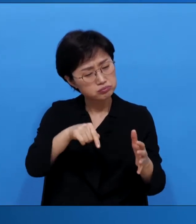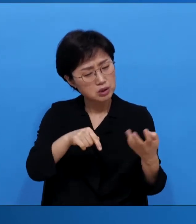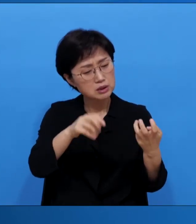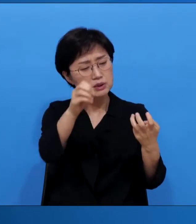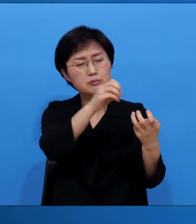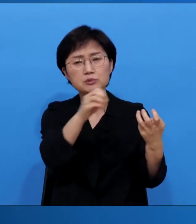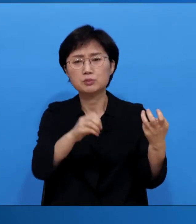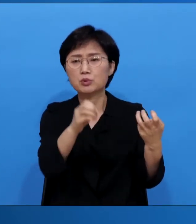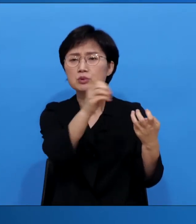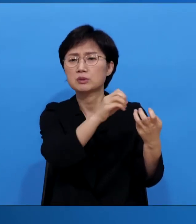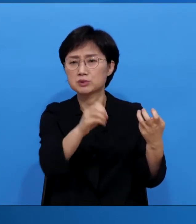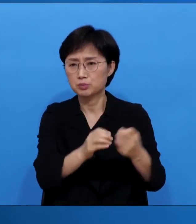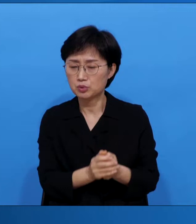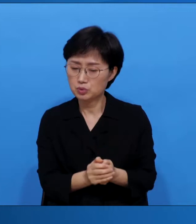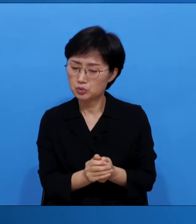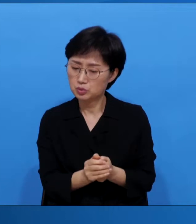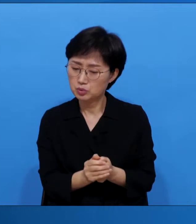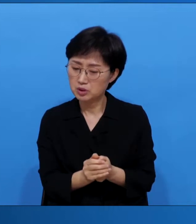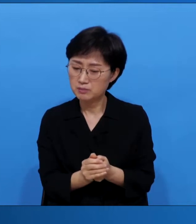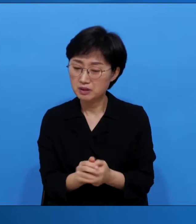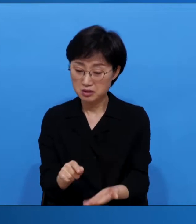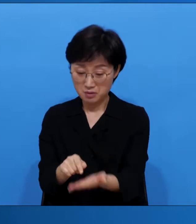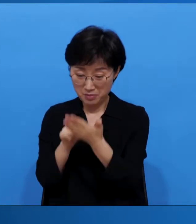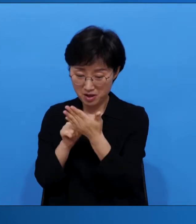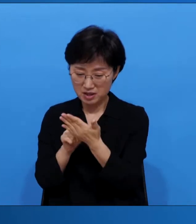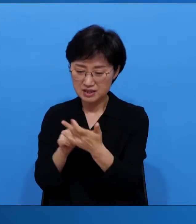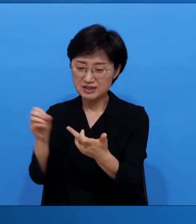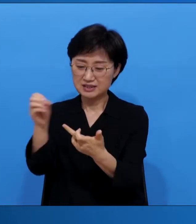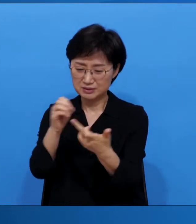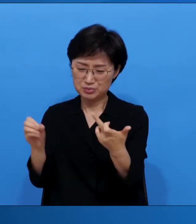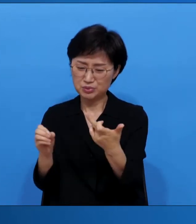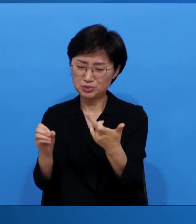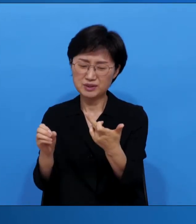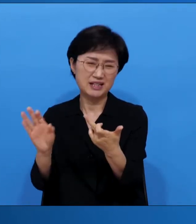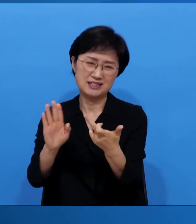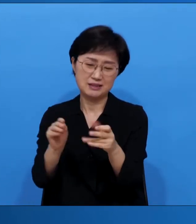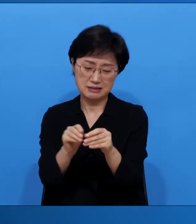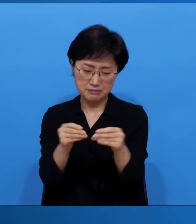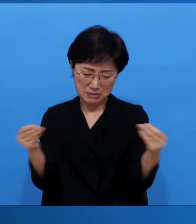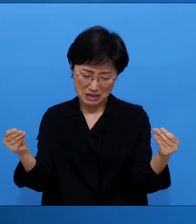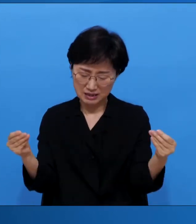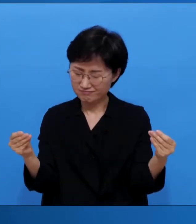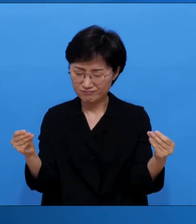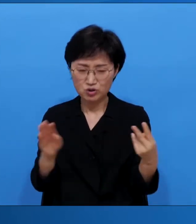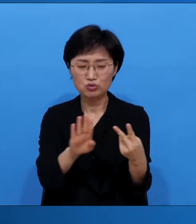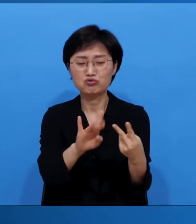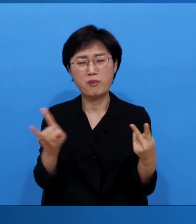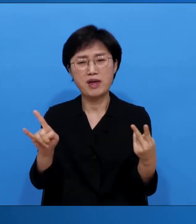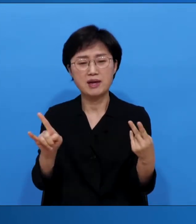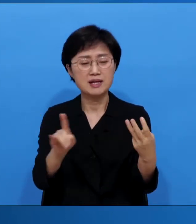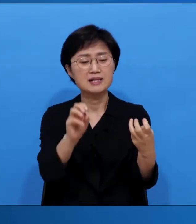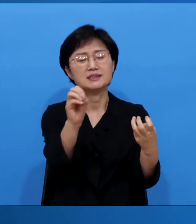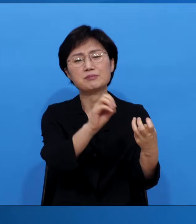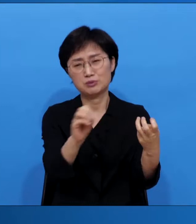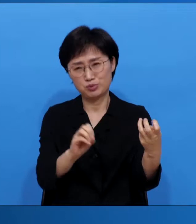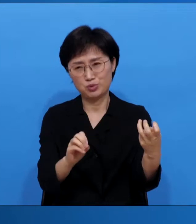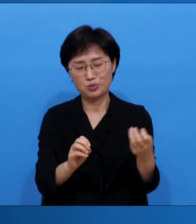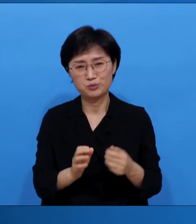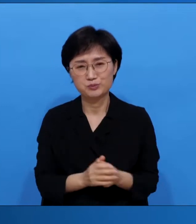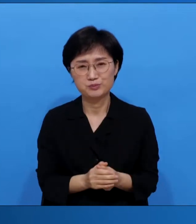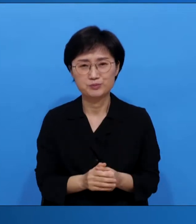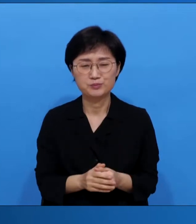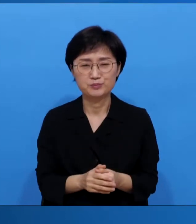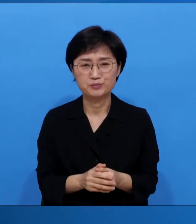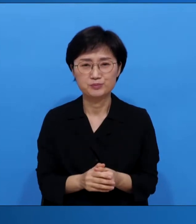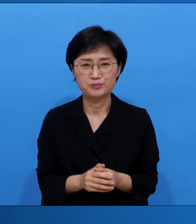illnesses. 뭐 통계는 한 17% 이렇게 나와 있는데 실제로 그렇다니 너무 많은 거예요. And actually, the statistics, official numbers say about 17%, but